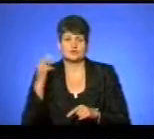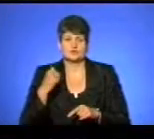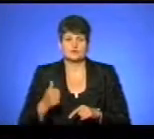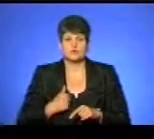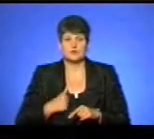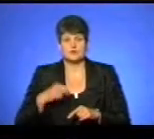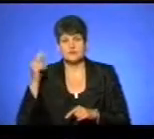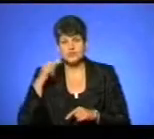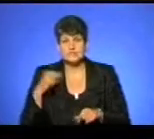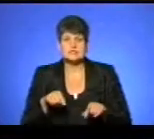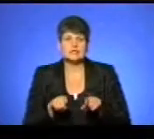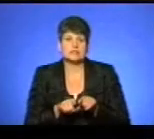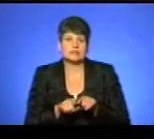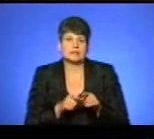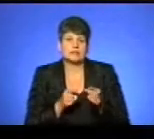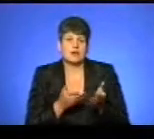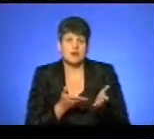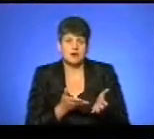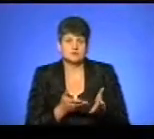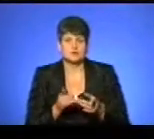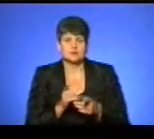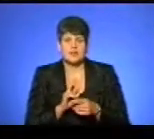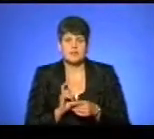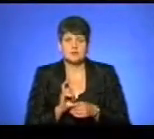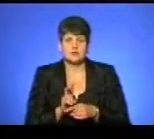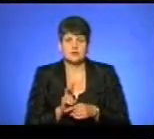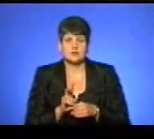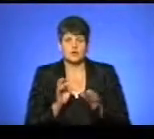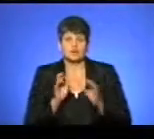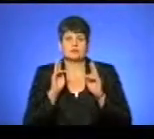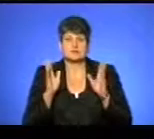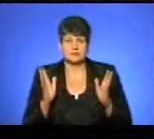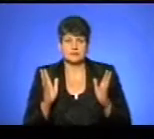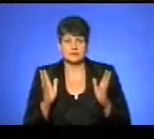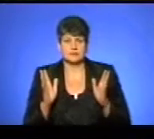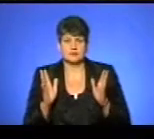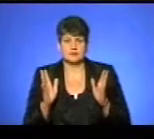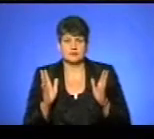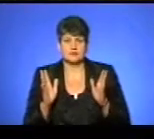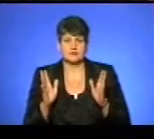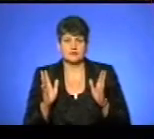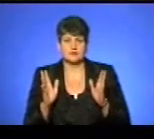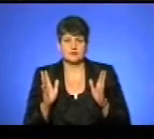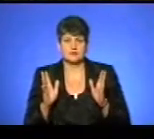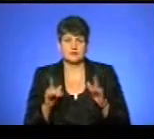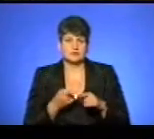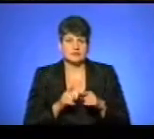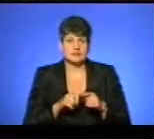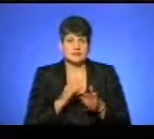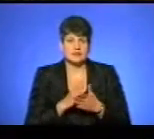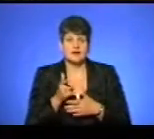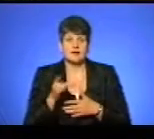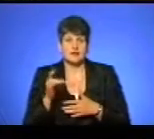навчитися так, от, щоб вже не прийти і так не знати нічого, щоб от така от граната є, от,